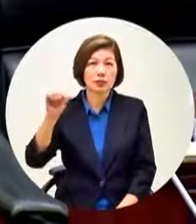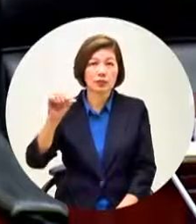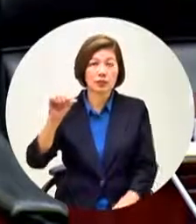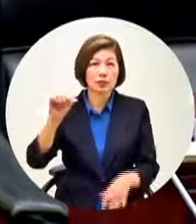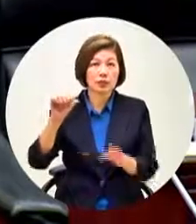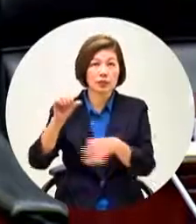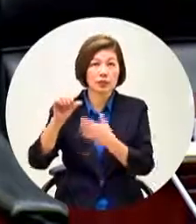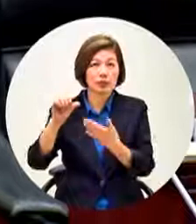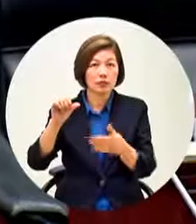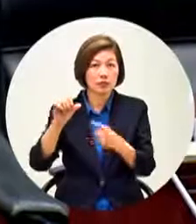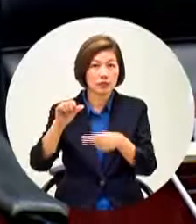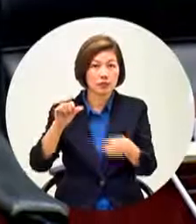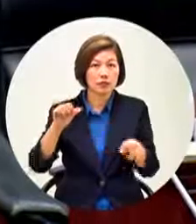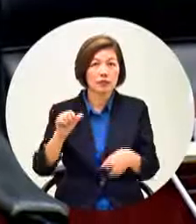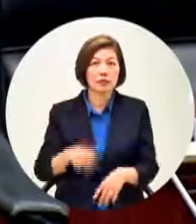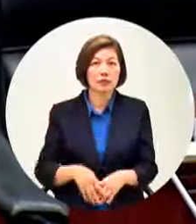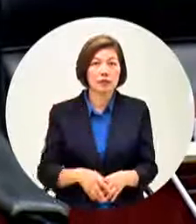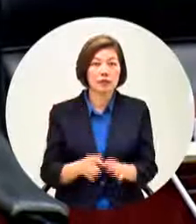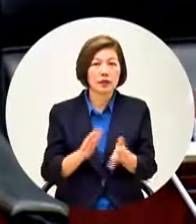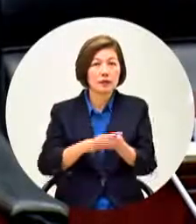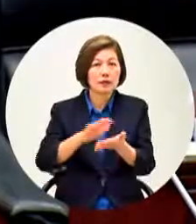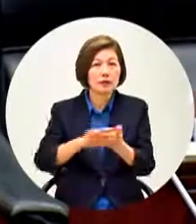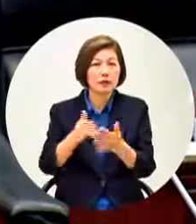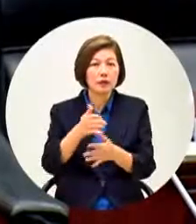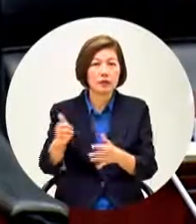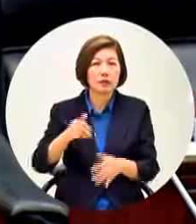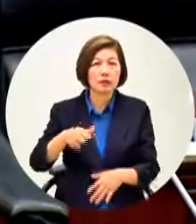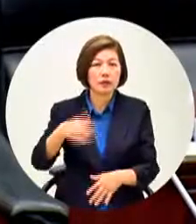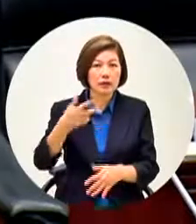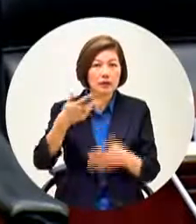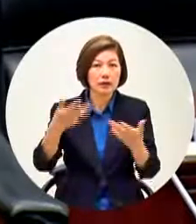60个清洁队员，大社